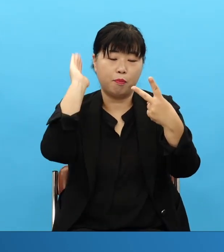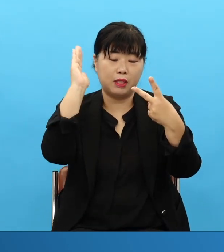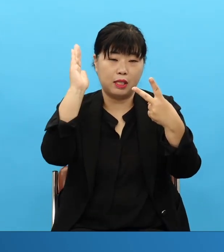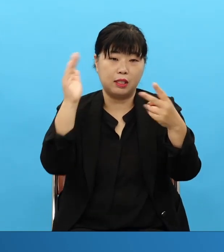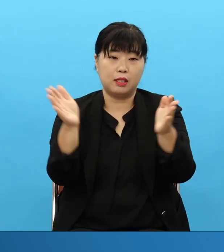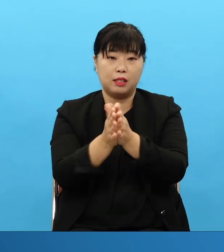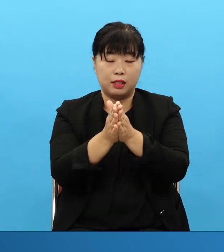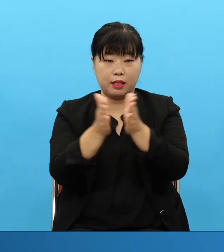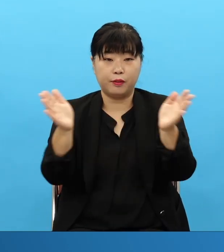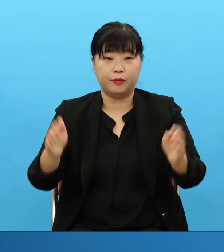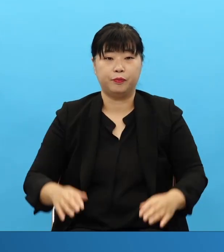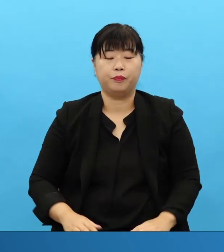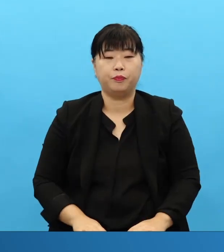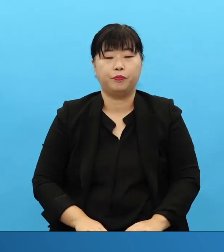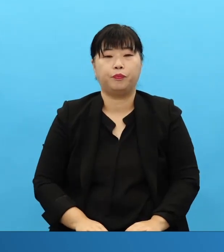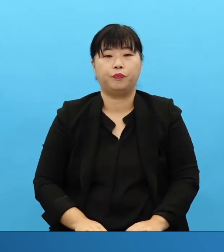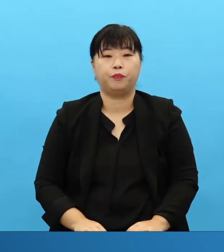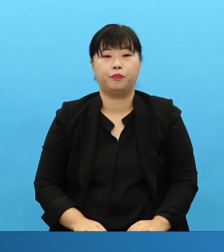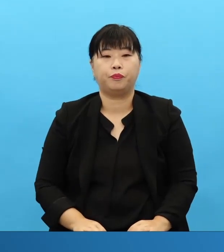메시지를 주시겠습니다.